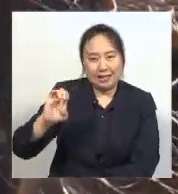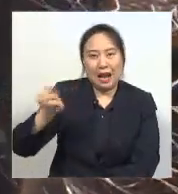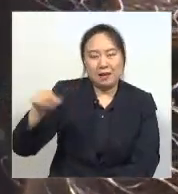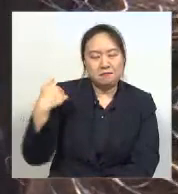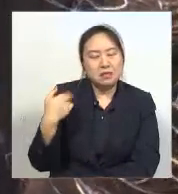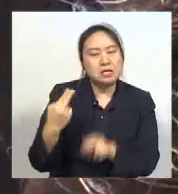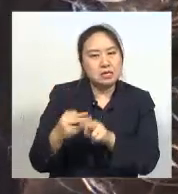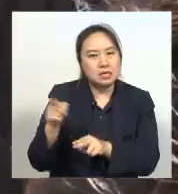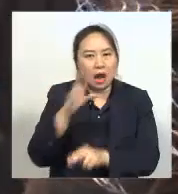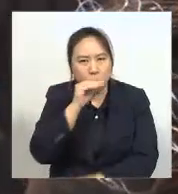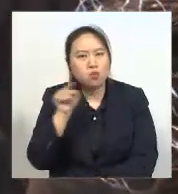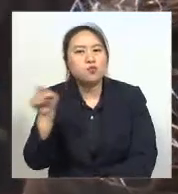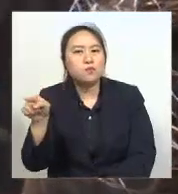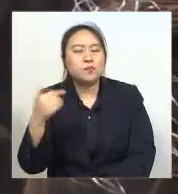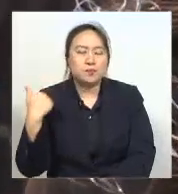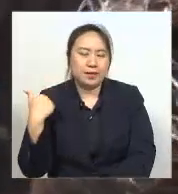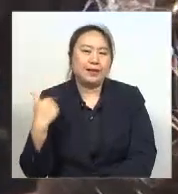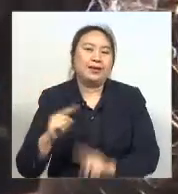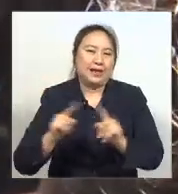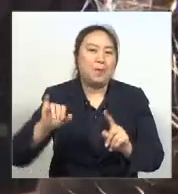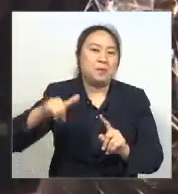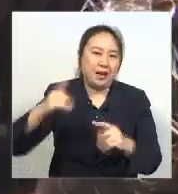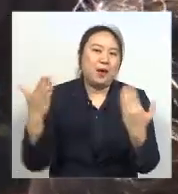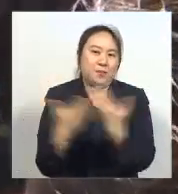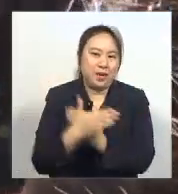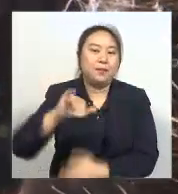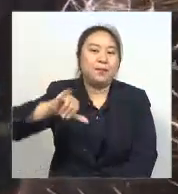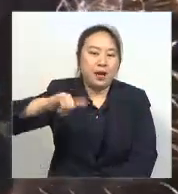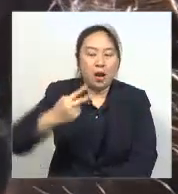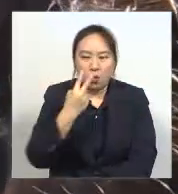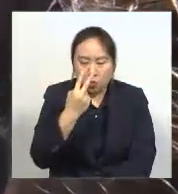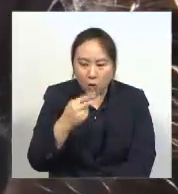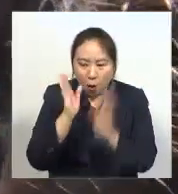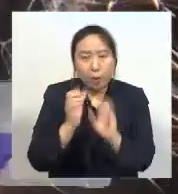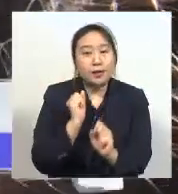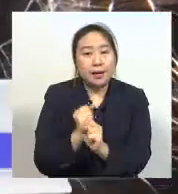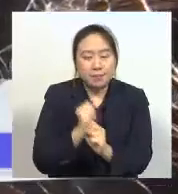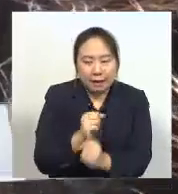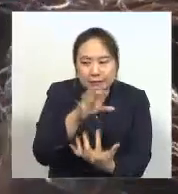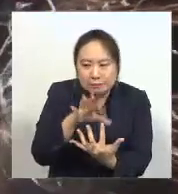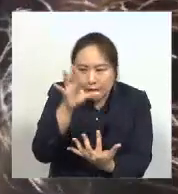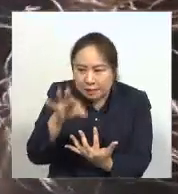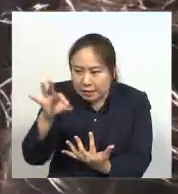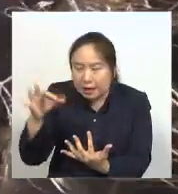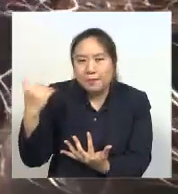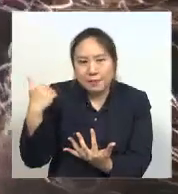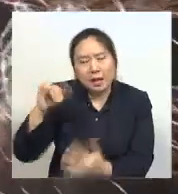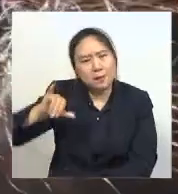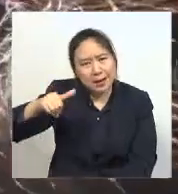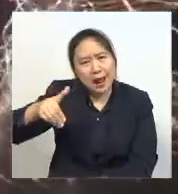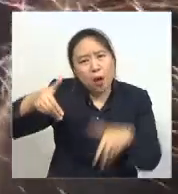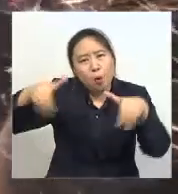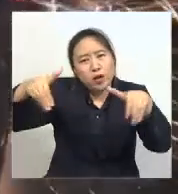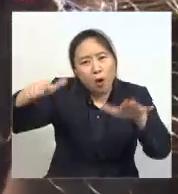การเปลี่ยนแปลงได้เพราะว่าทราบว่าก็ยังมีหาบุคลากรบางส่วนอยู่บ้างนะครับอาจจะเป็นคนนอก